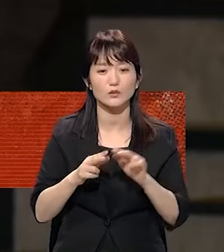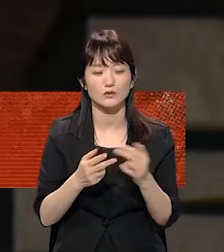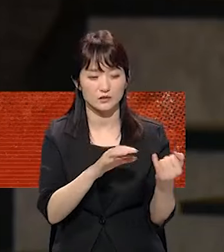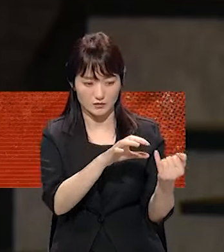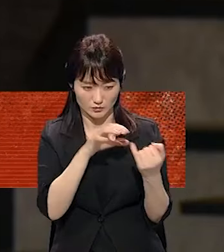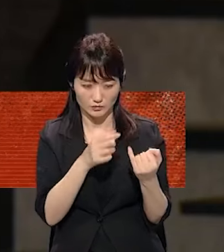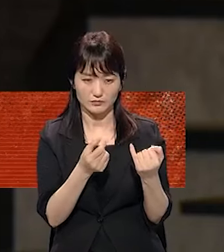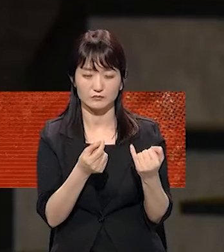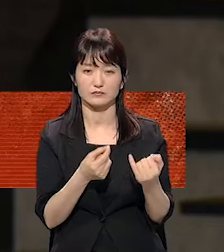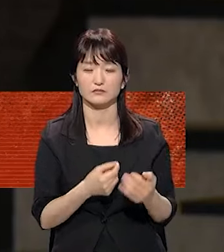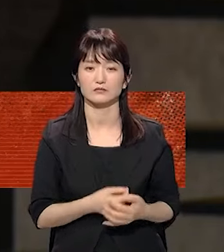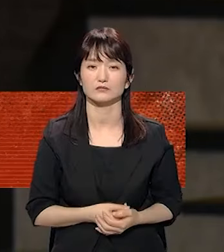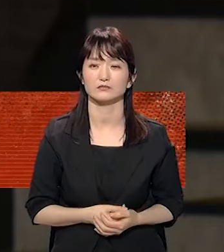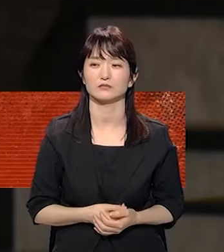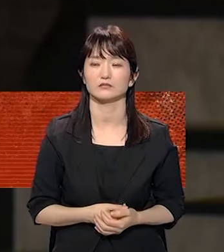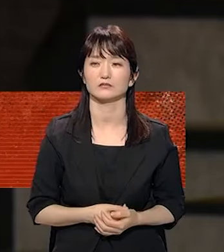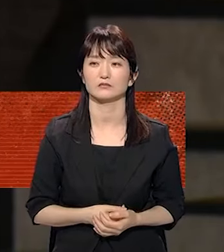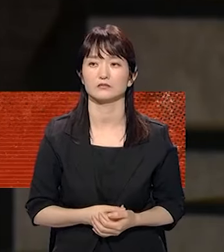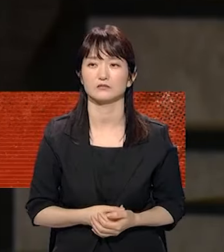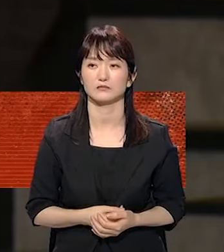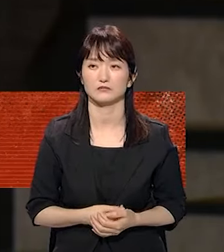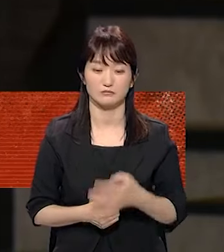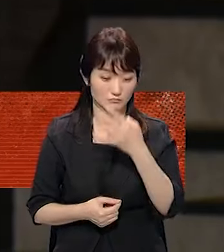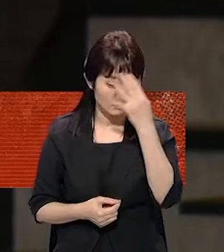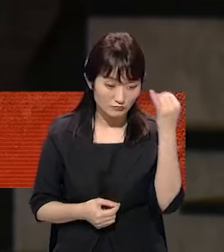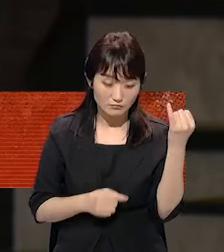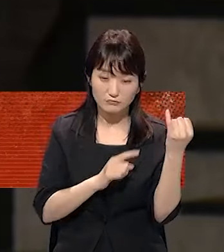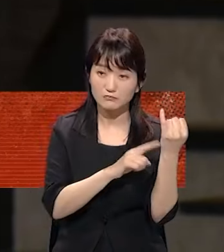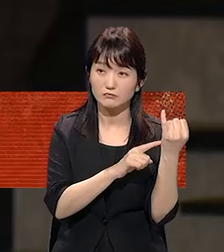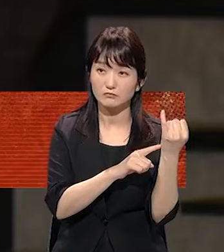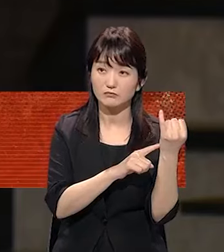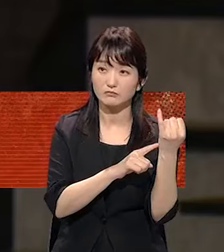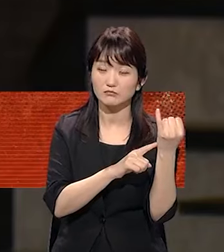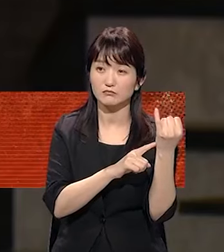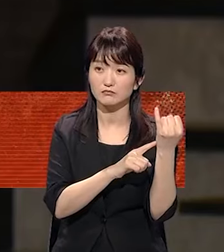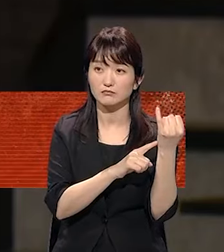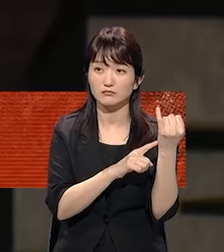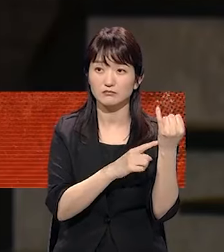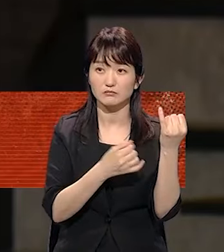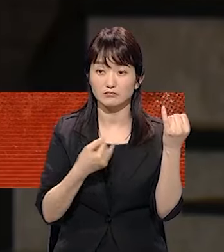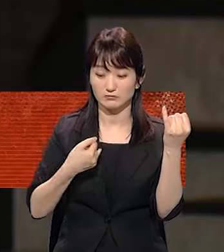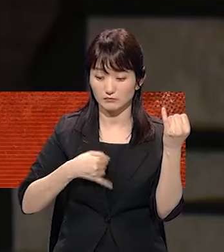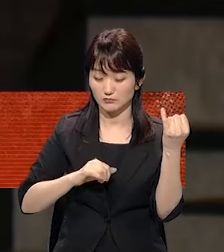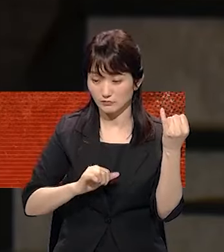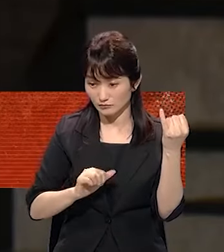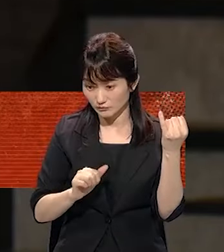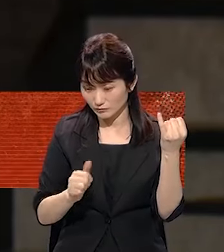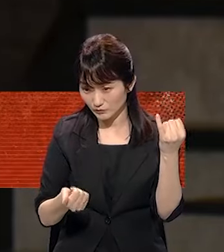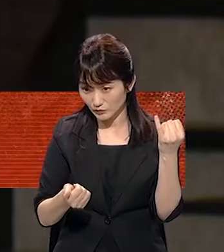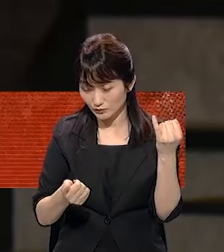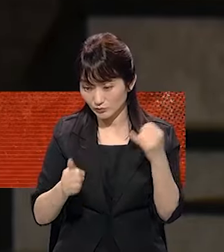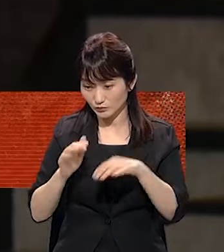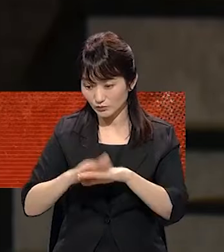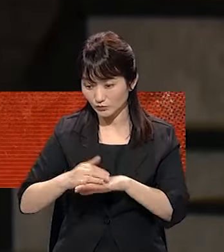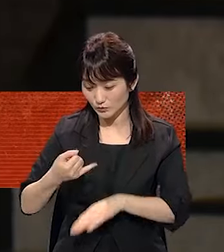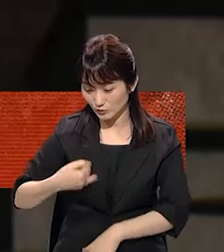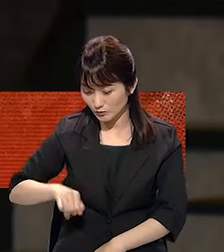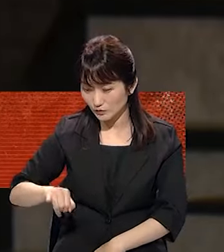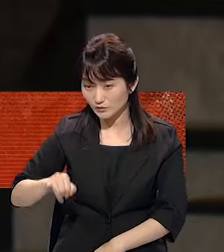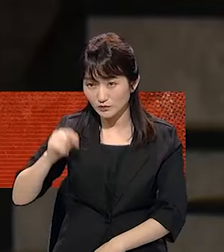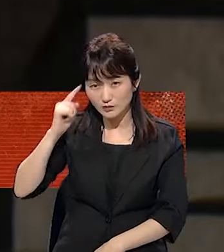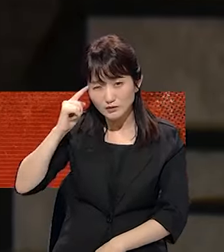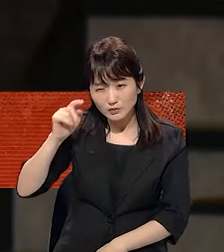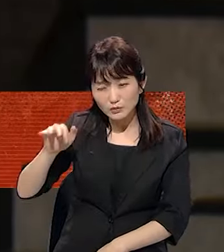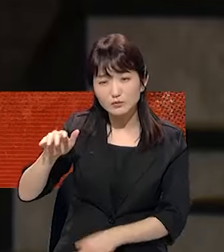들거든요 그렇지 않고서야 할머니는 지금 세상을 뜬 딸과 그 딸 얼마나 그리고 사랑하는